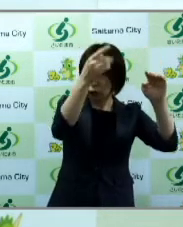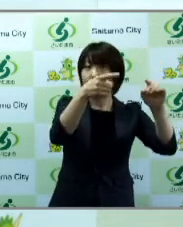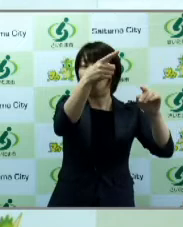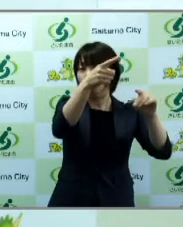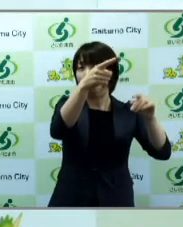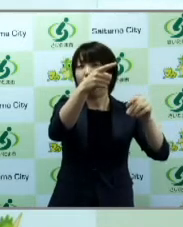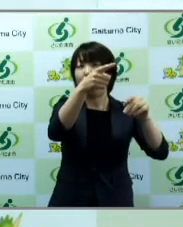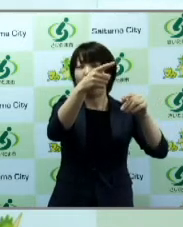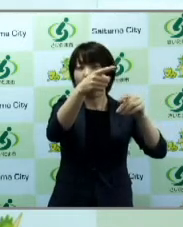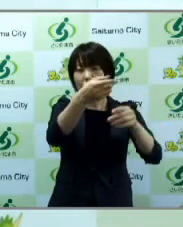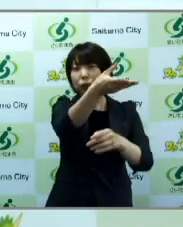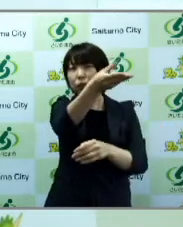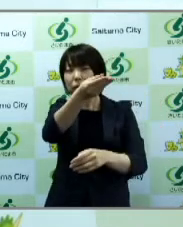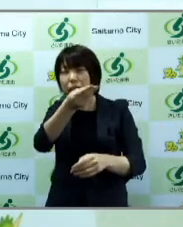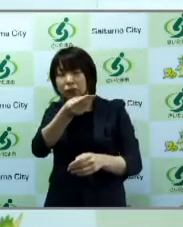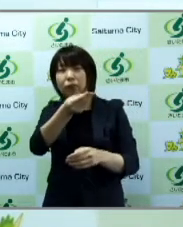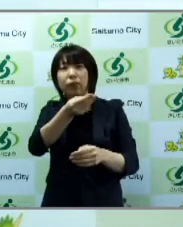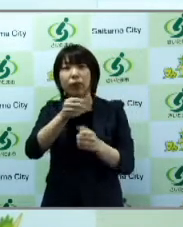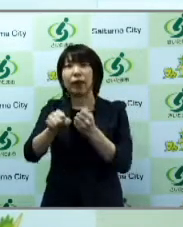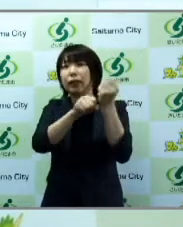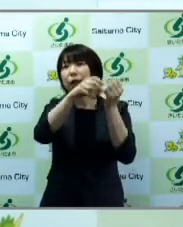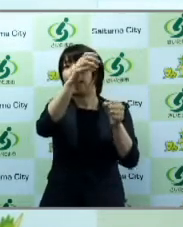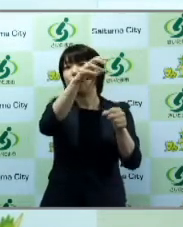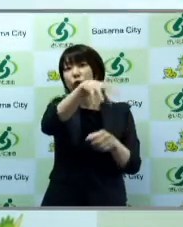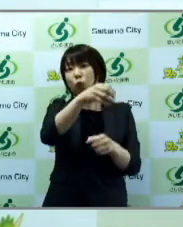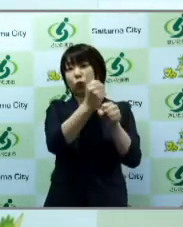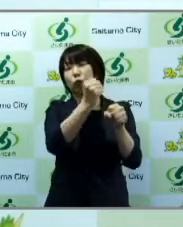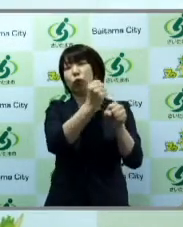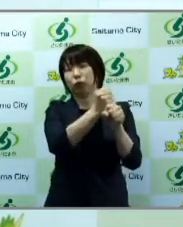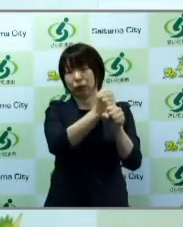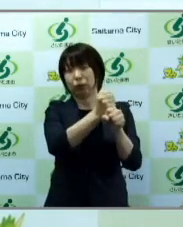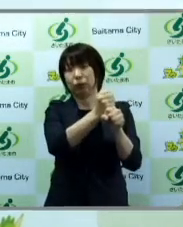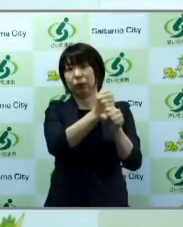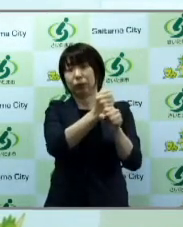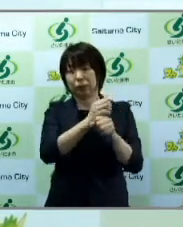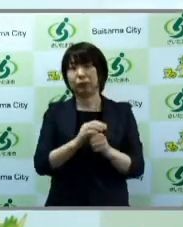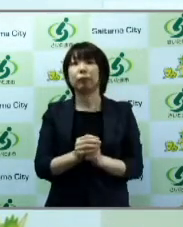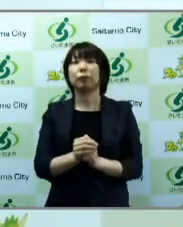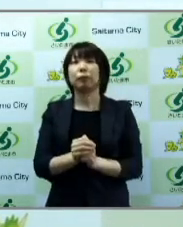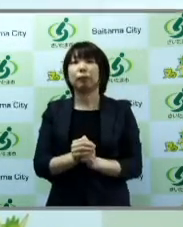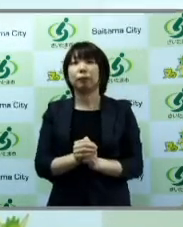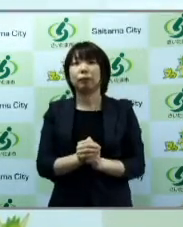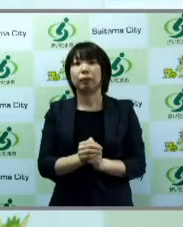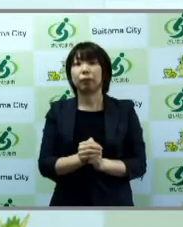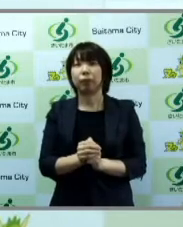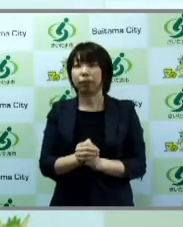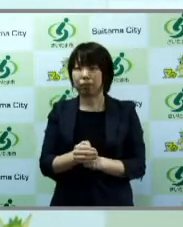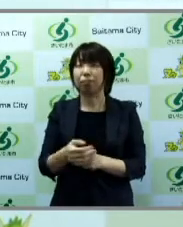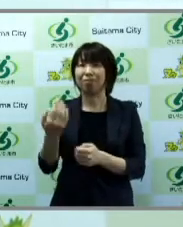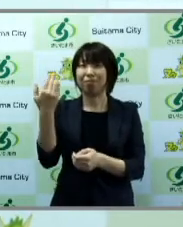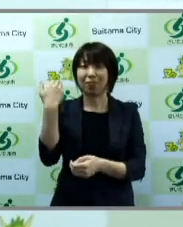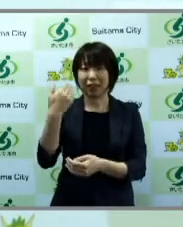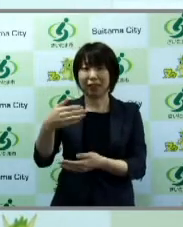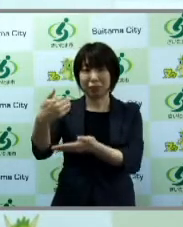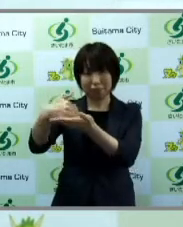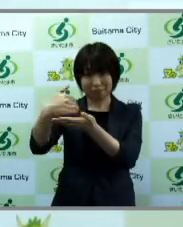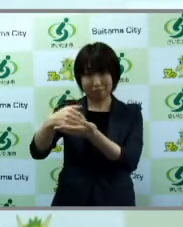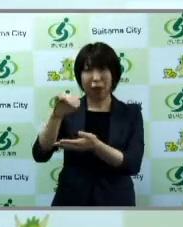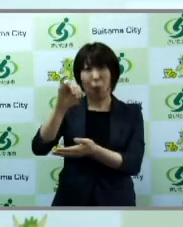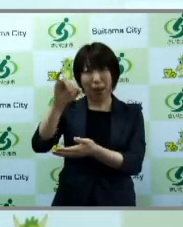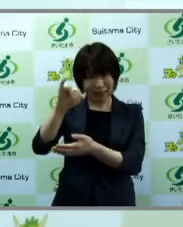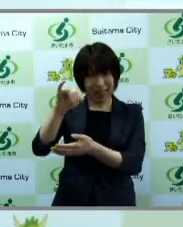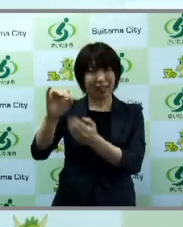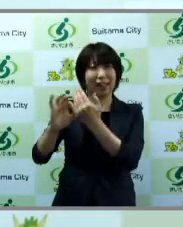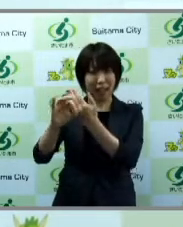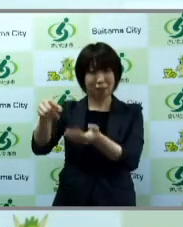定をさせていただいたところでございます。また今、具体的な例として、まあ、そのおばあちゃんの例を出していただきましたけれども、まあ、